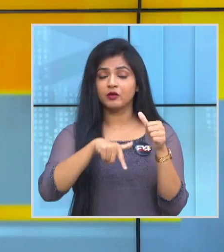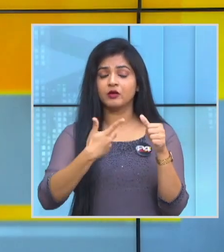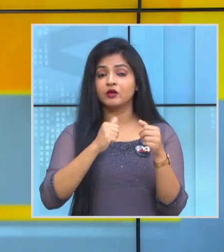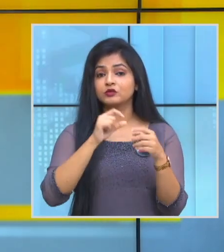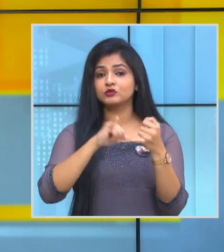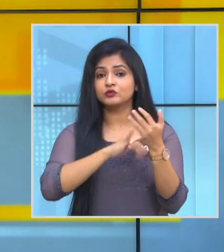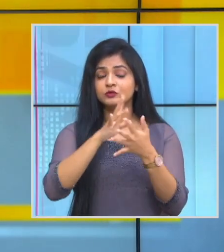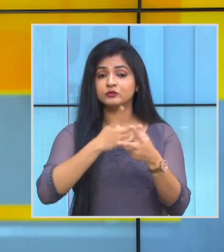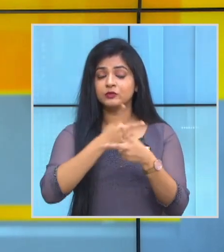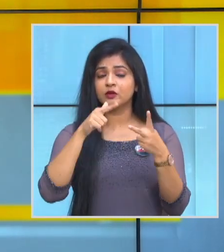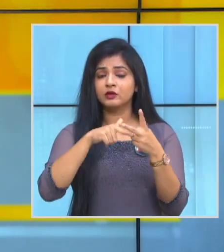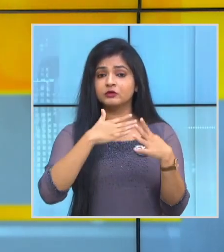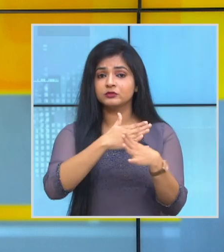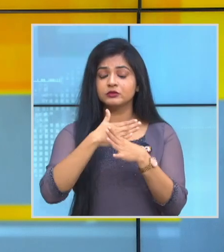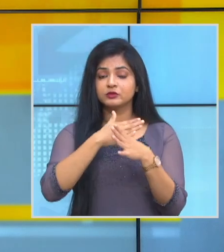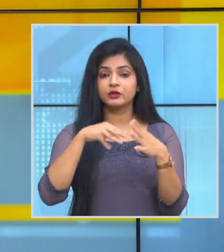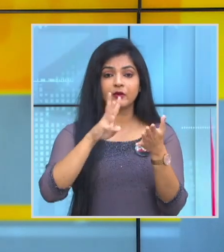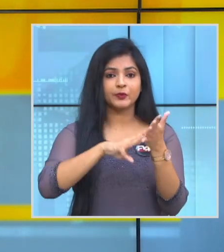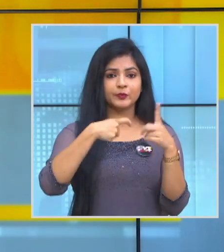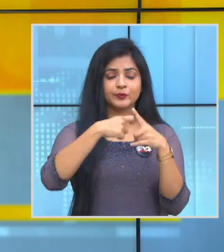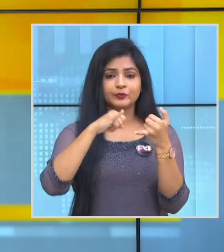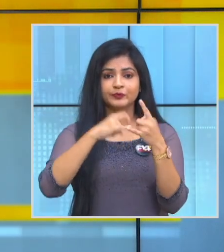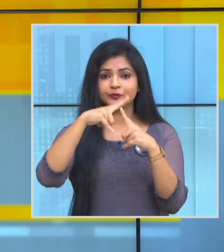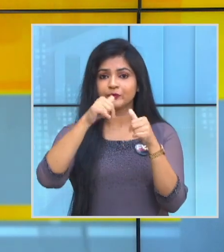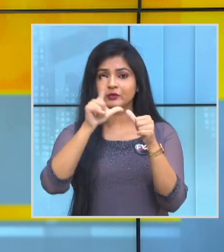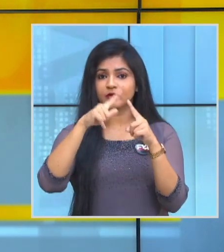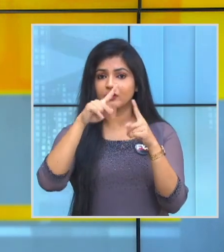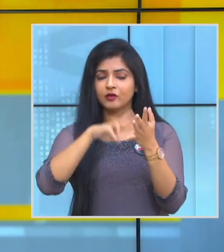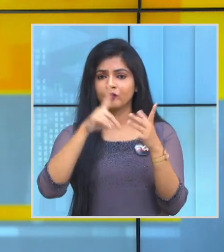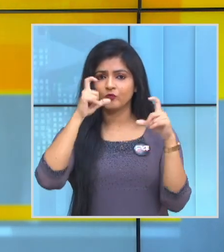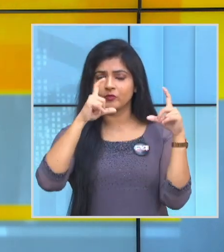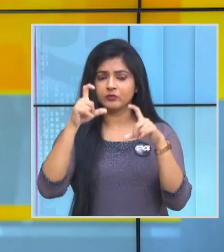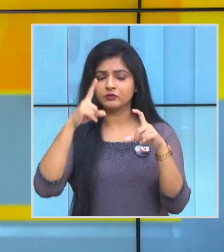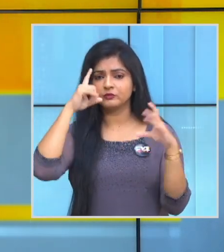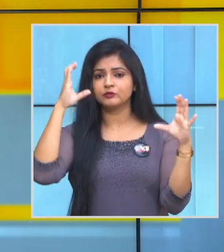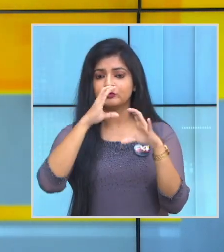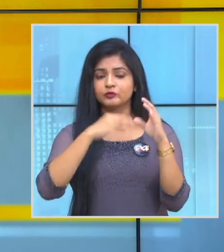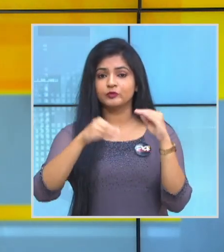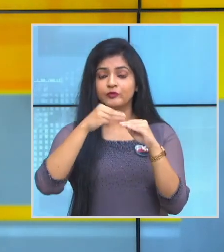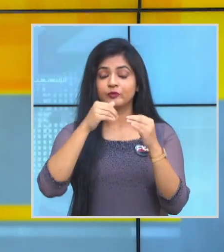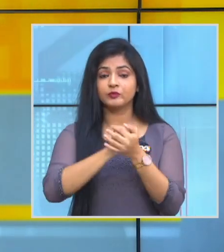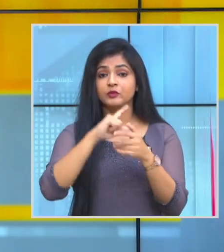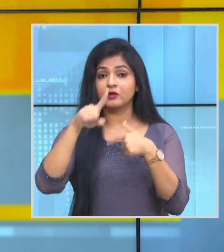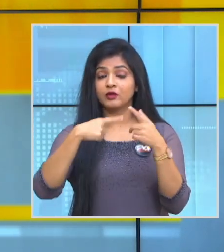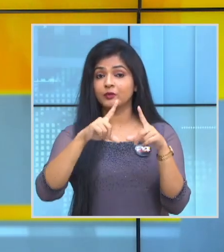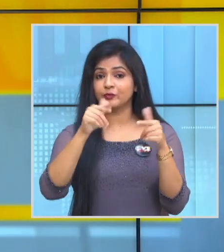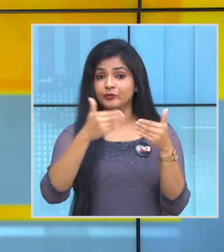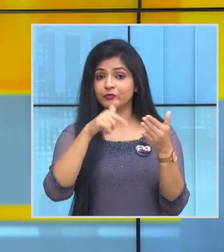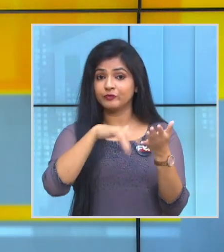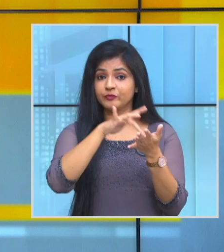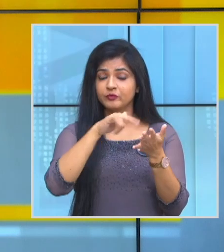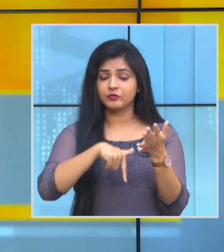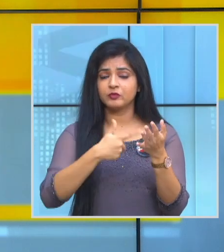ചിത്രങ്ങൾ പങ്കുവച്ചതും അഭ്യൂഹങ്ങൾ ശക്തമാക്കി. നാളെ മഞ്ചേരിയിൽ നിശ്ചയിച്ച നയവിശദീകരണത്തിൽ മാറ്റമില്ല എന്ന് PV അൻവർ